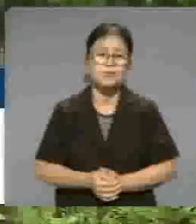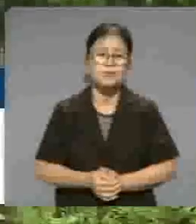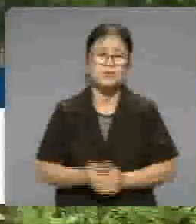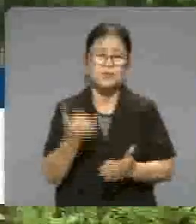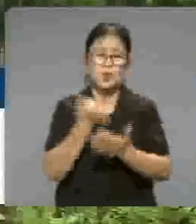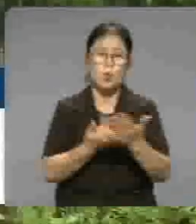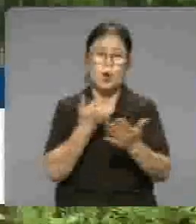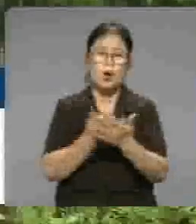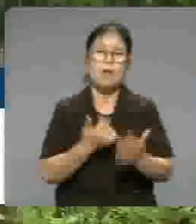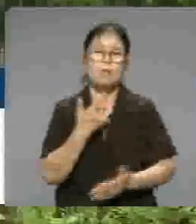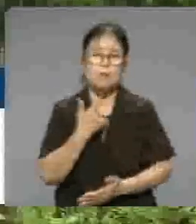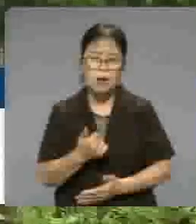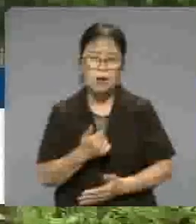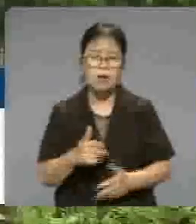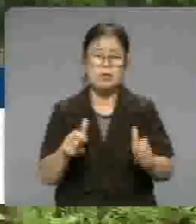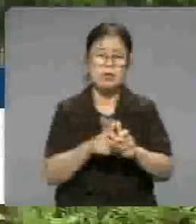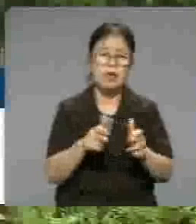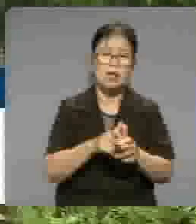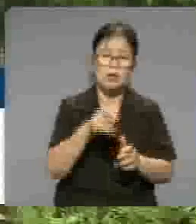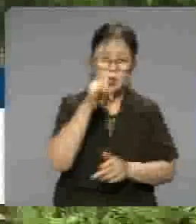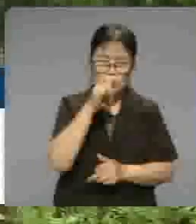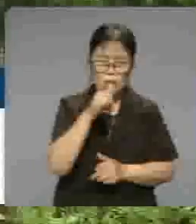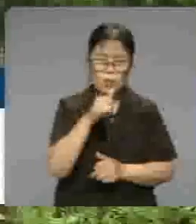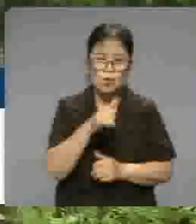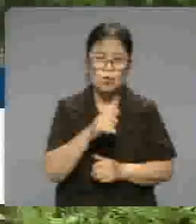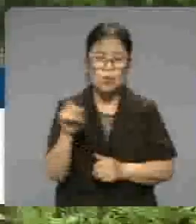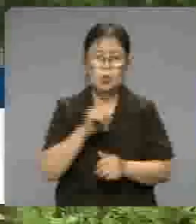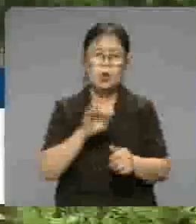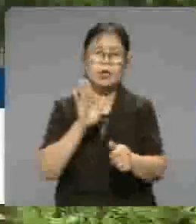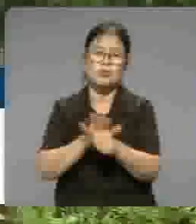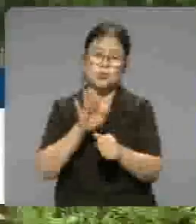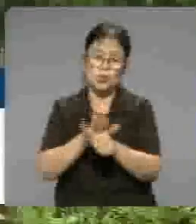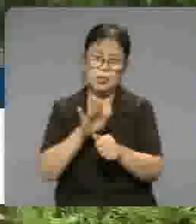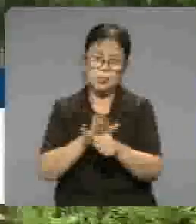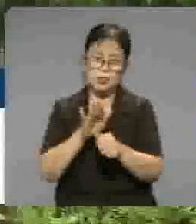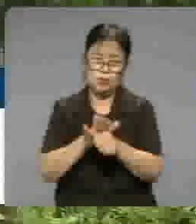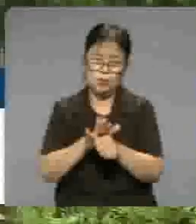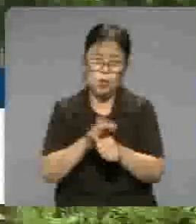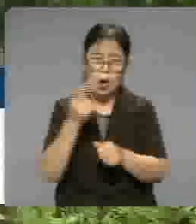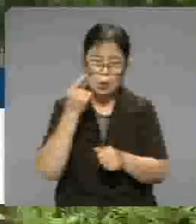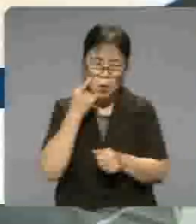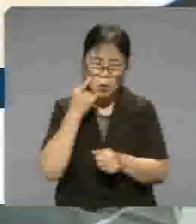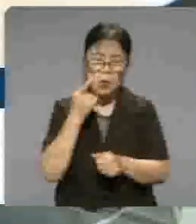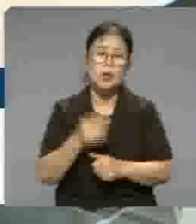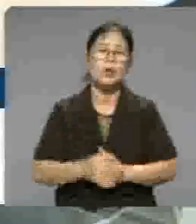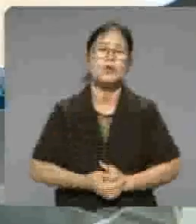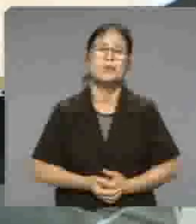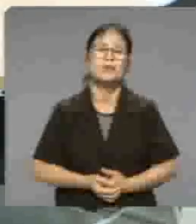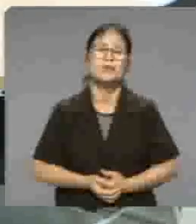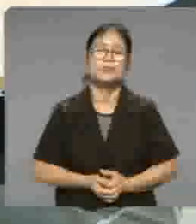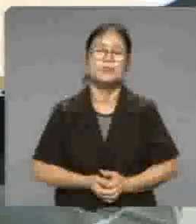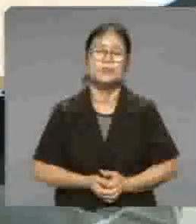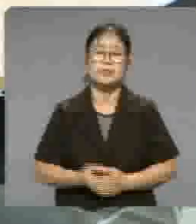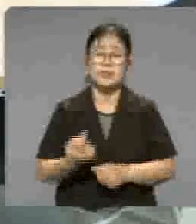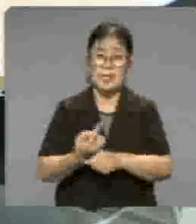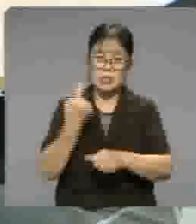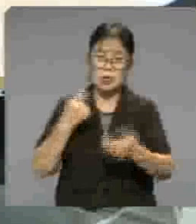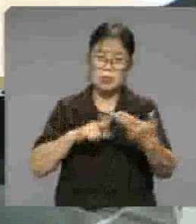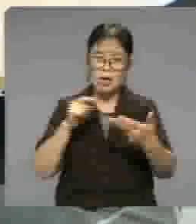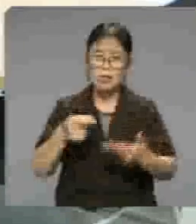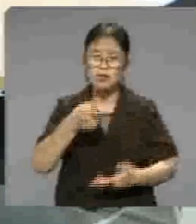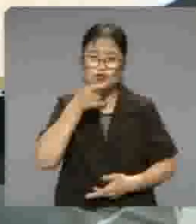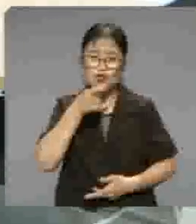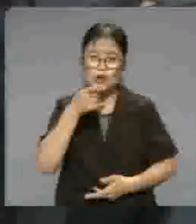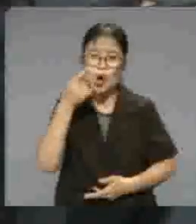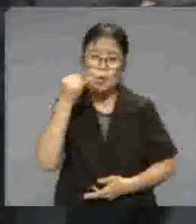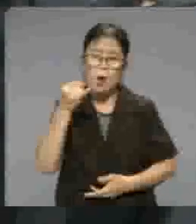하고 장애도 있으시고 그래서 뭔가를 도와드리려고 하다가 보니 지난해 8월 수원